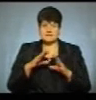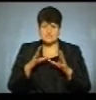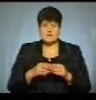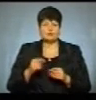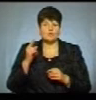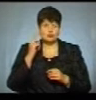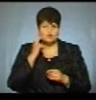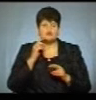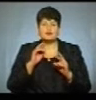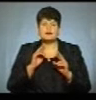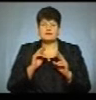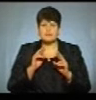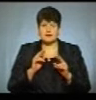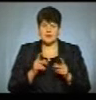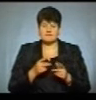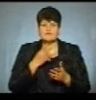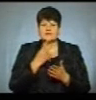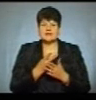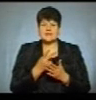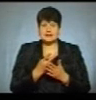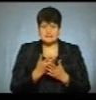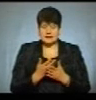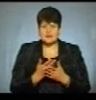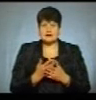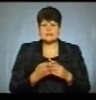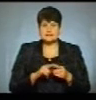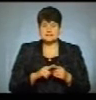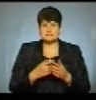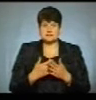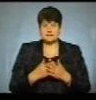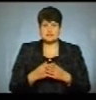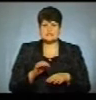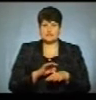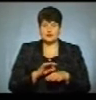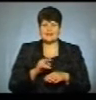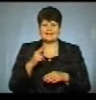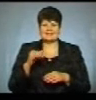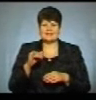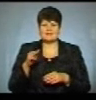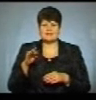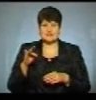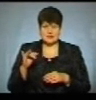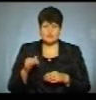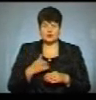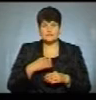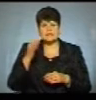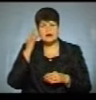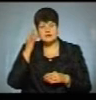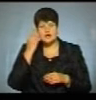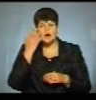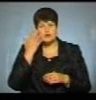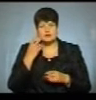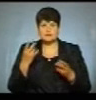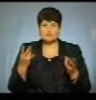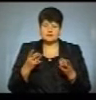почули, як виглядає, принаймні, які ознаки захворювання дифтерії. Все ж таки хочу, щоб ви нагадали, коли